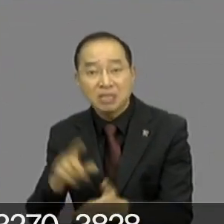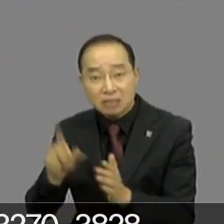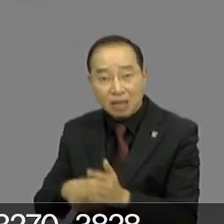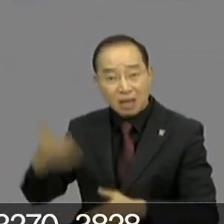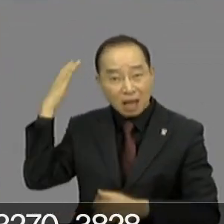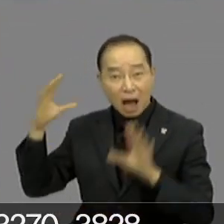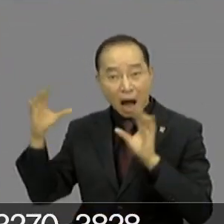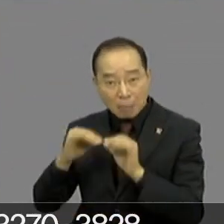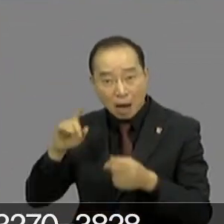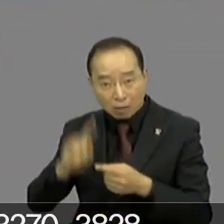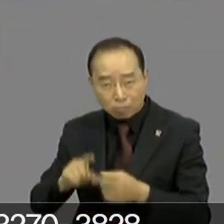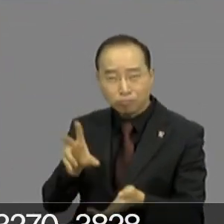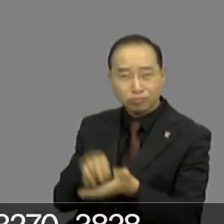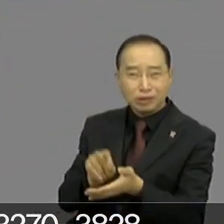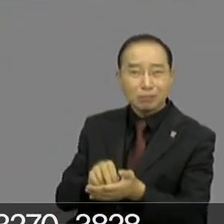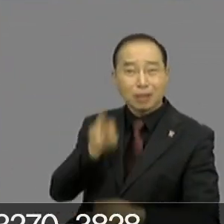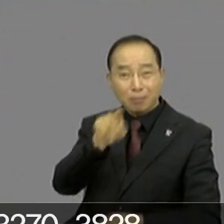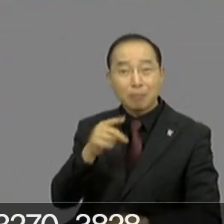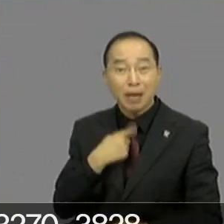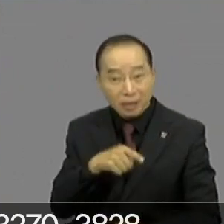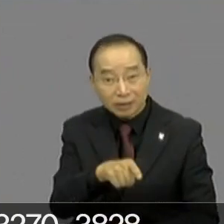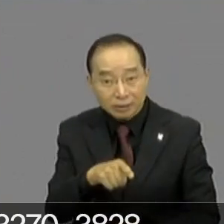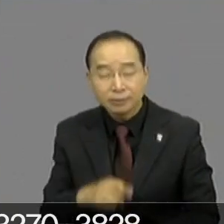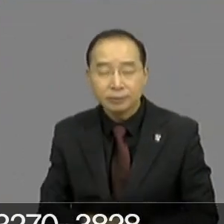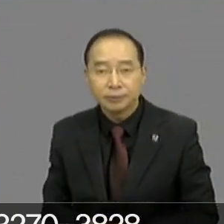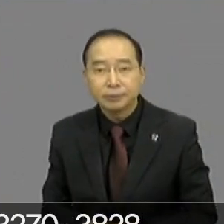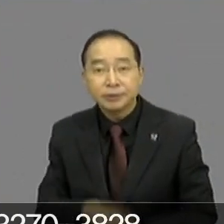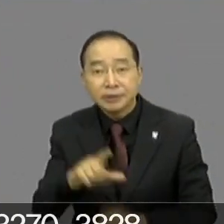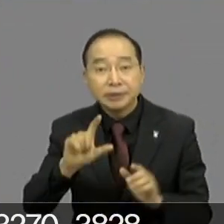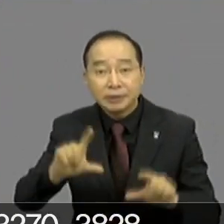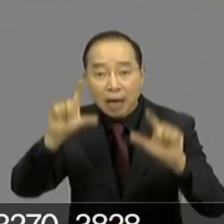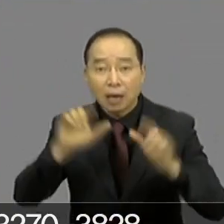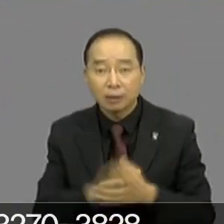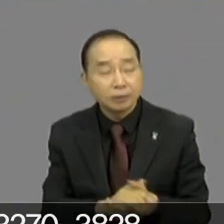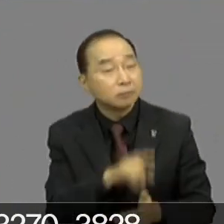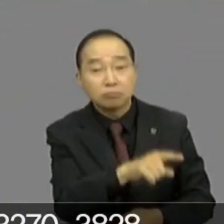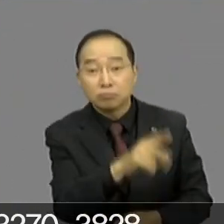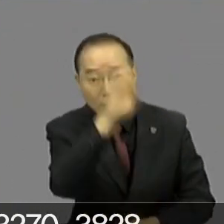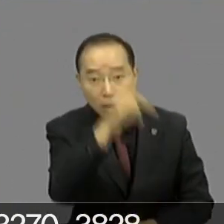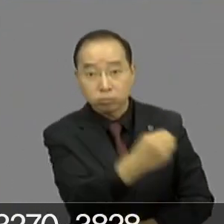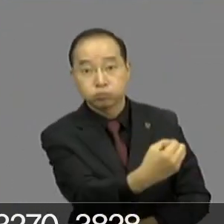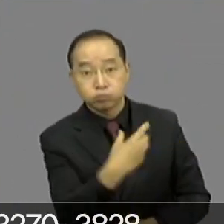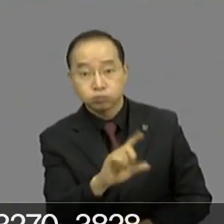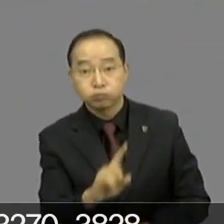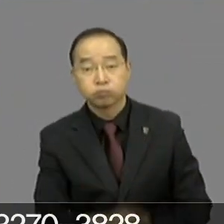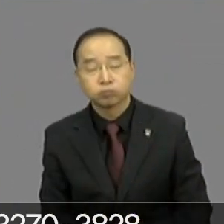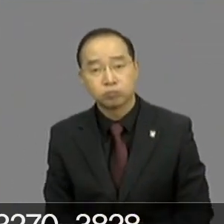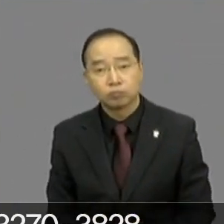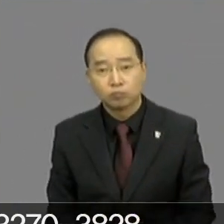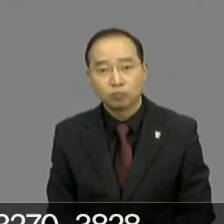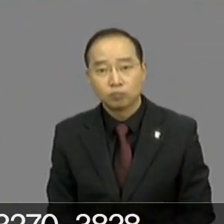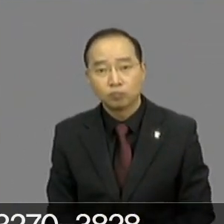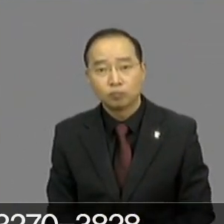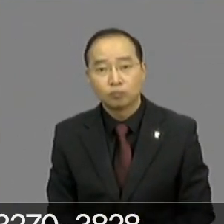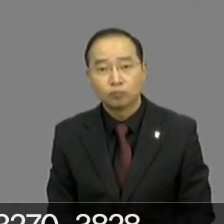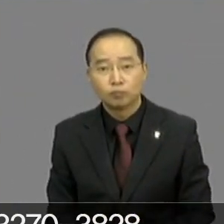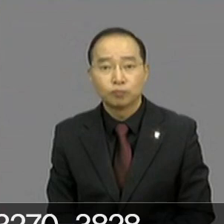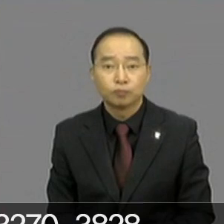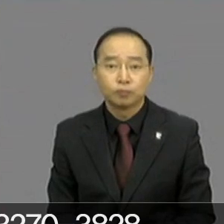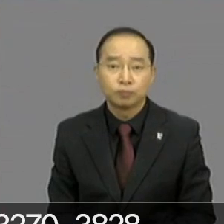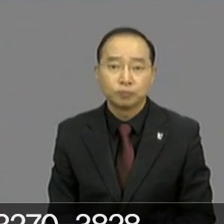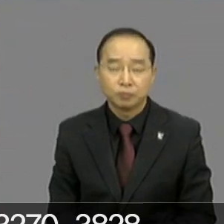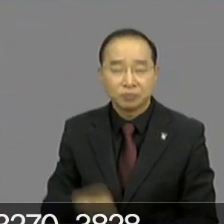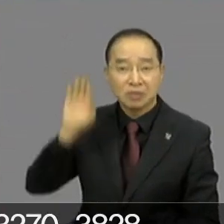합의한 것을 제가 비판 한걸 예로 들었는데 당시 그날 ep 얘기 하셨어요 그걸 보니까 는 어